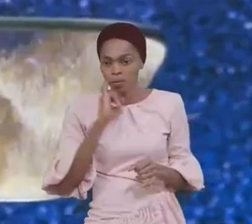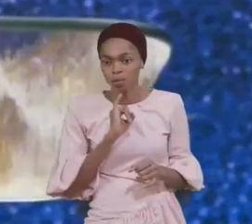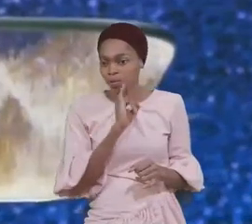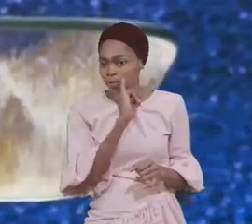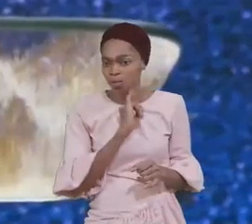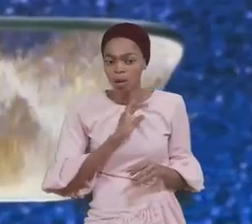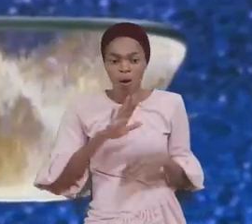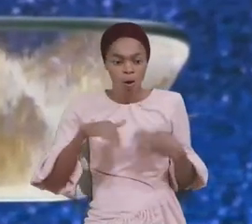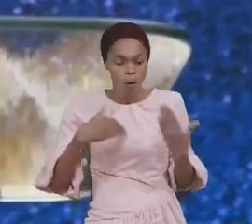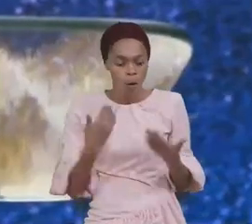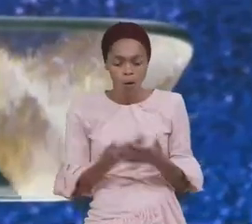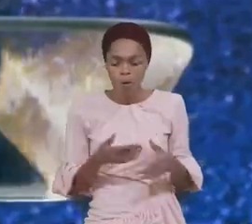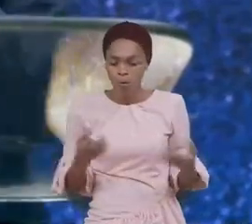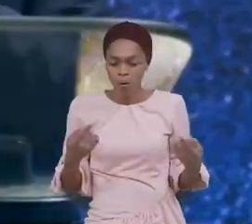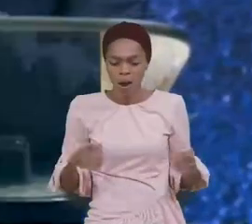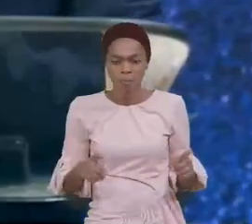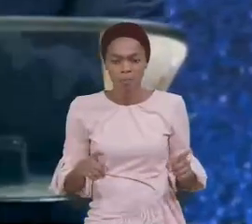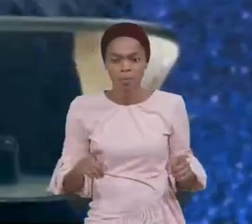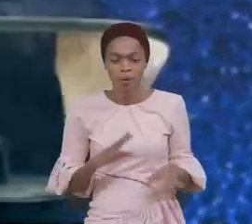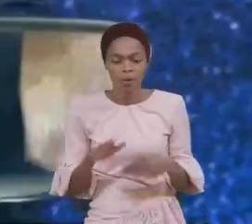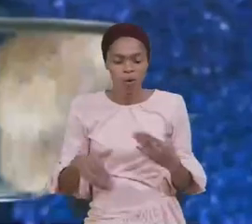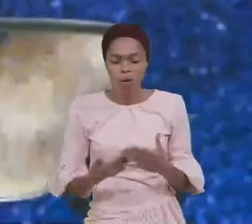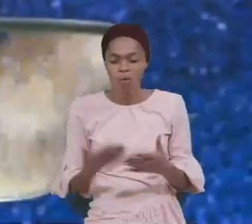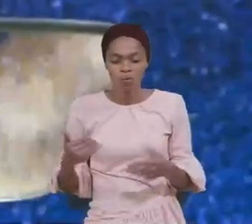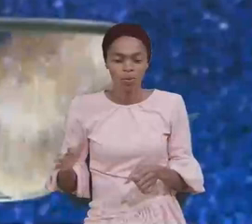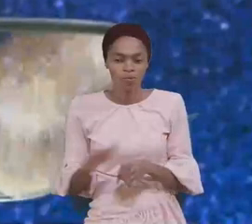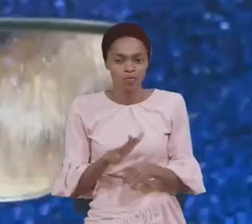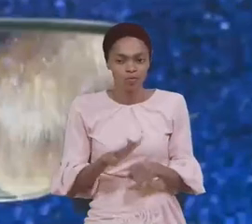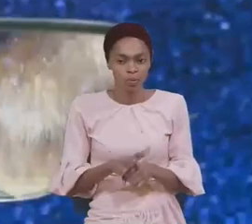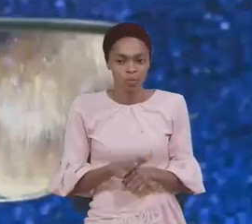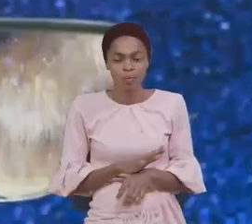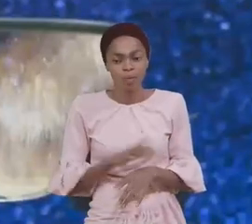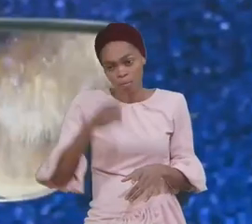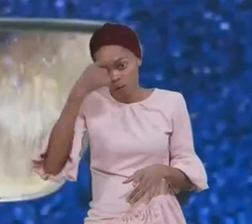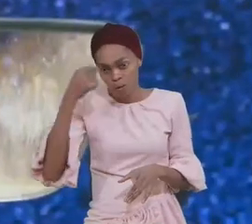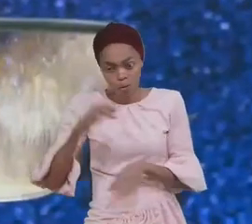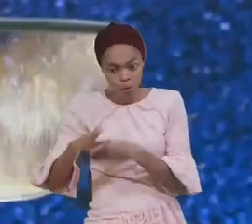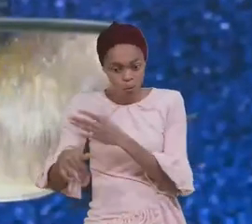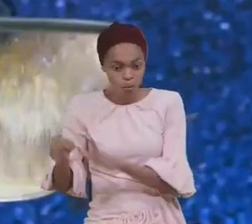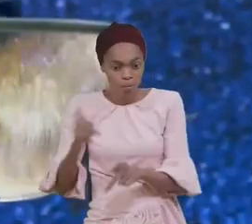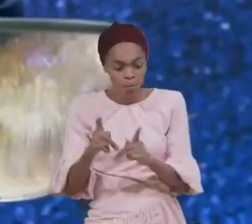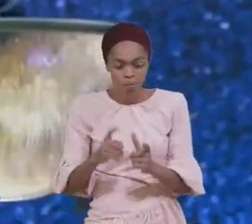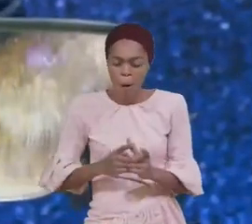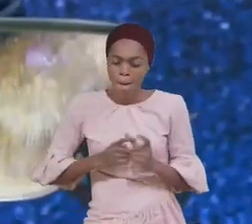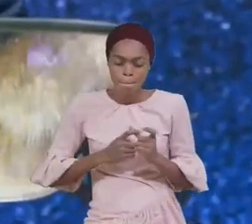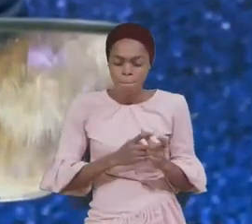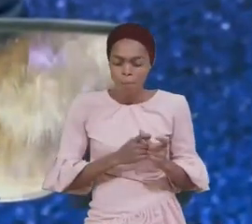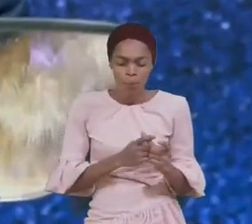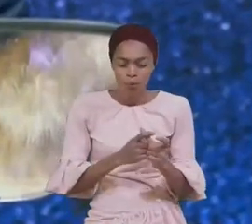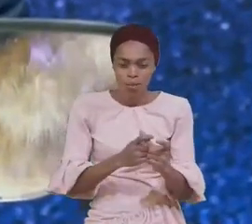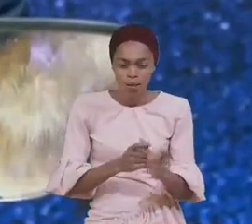aucune ne resta sans effet. Toutes s'accomplirent parce que tous ont poursuivi, parce